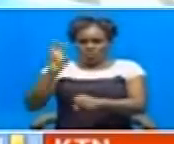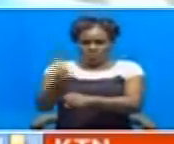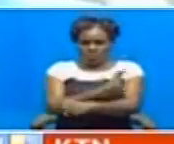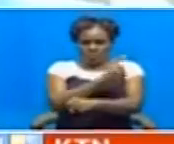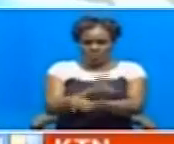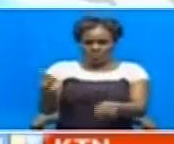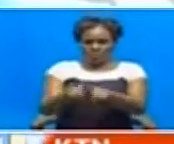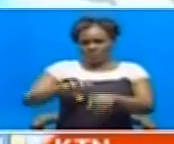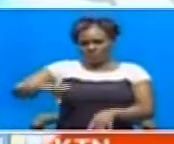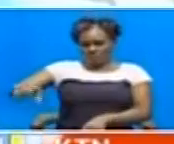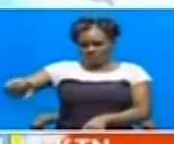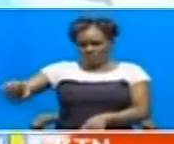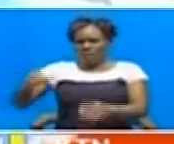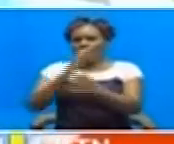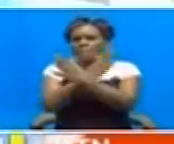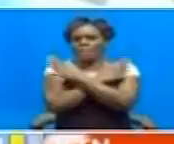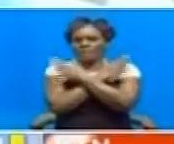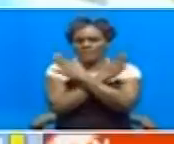county, but of course in partnership